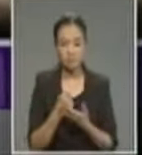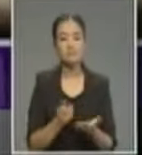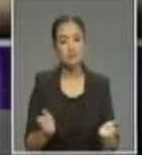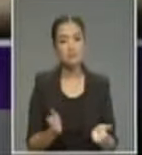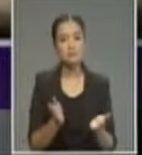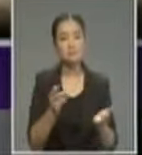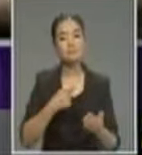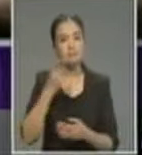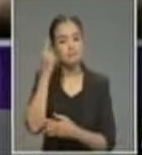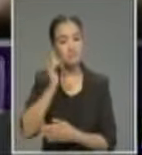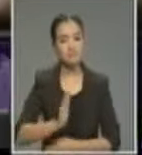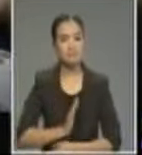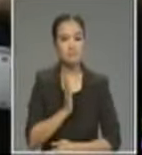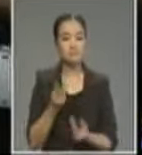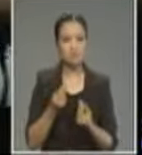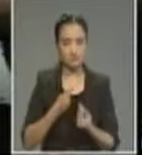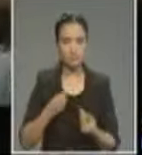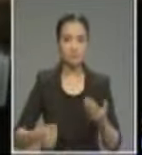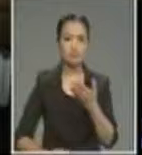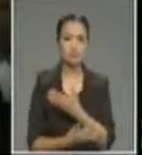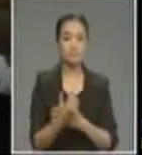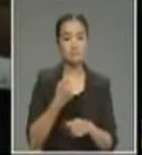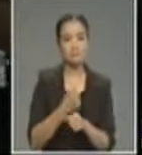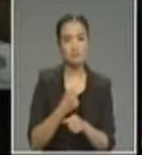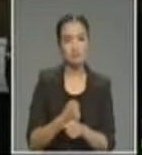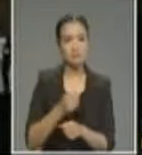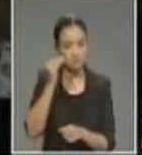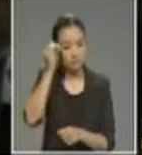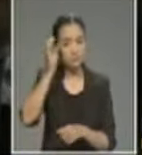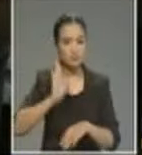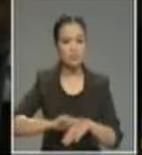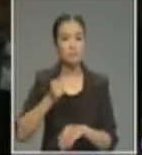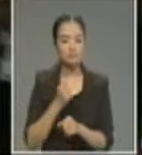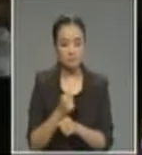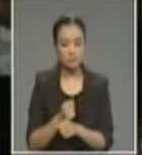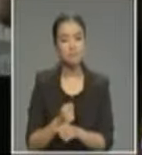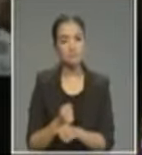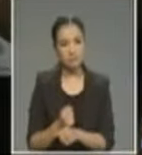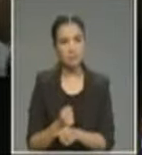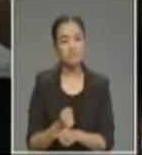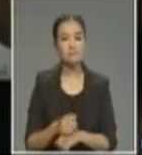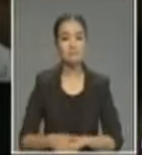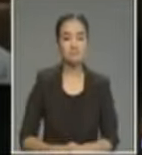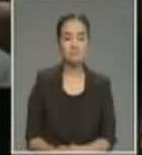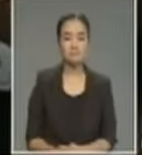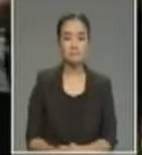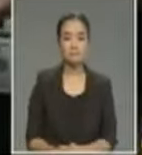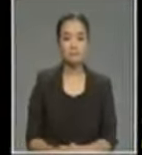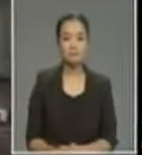ว่าก็เป็นเกียรตินะฮะที่จะมีโอกาสได้มีโอกาสใช้ความรู้ความสามารถทำให้เป็นรูปธรรมขึ้นมาครับ